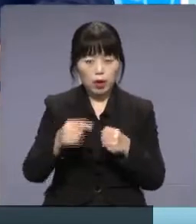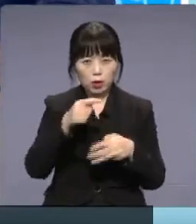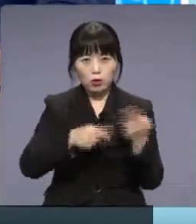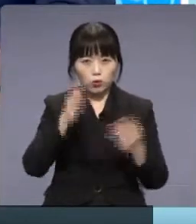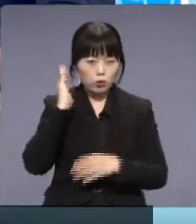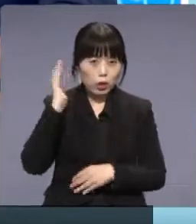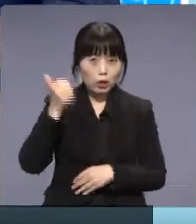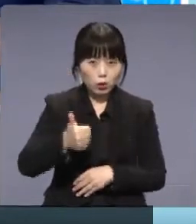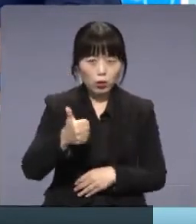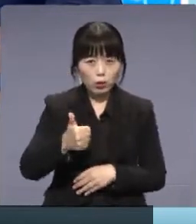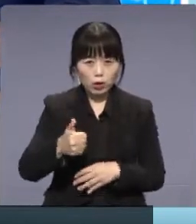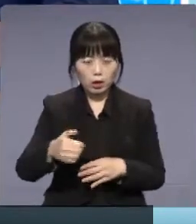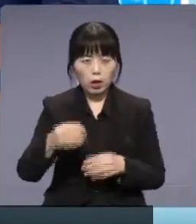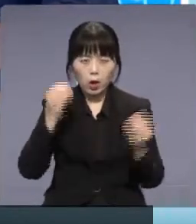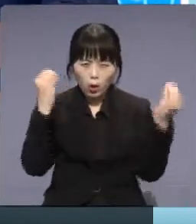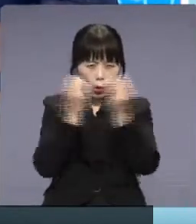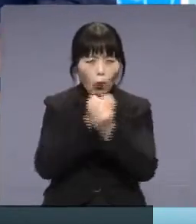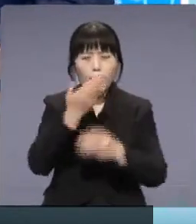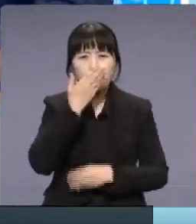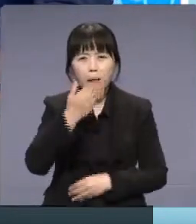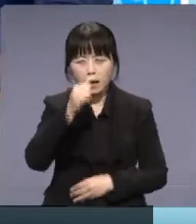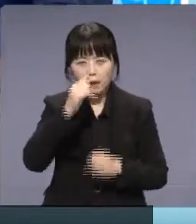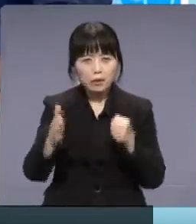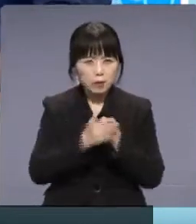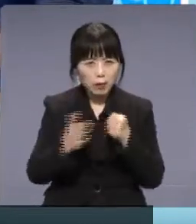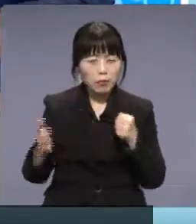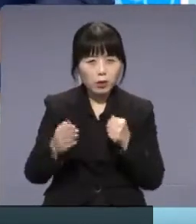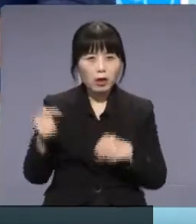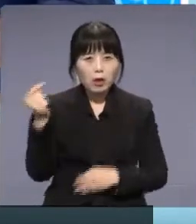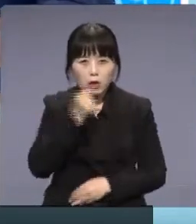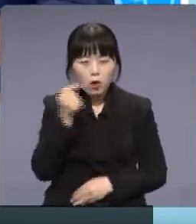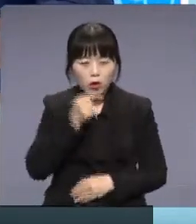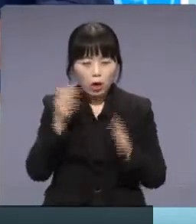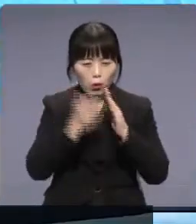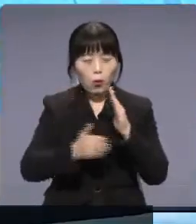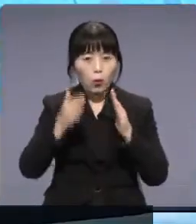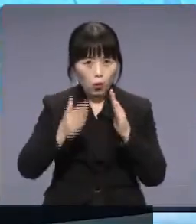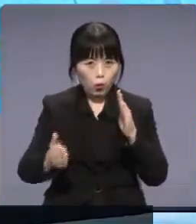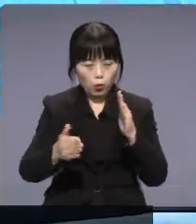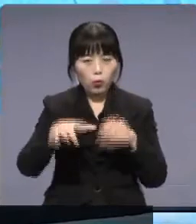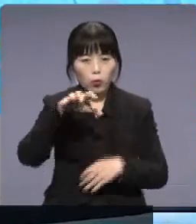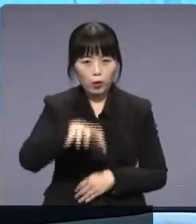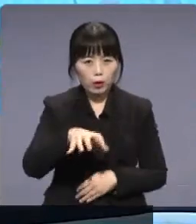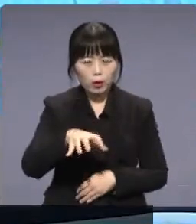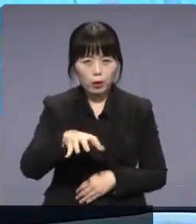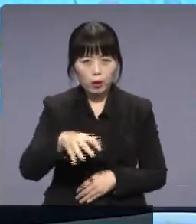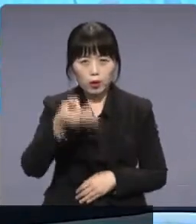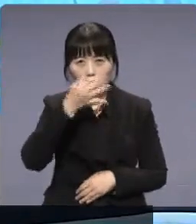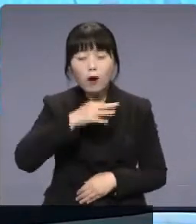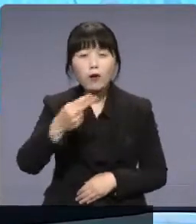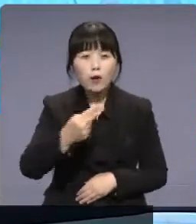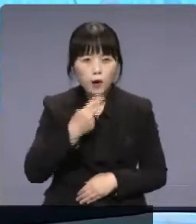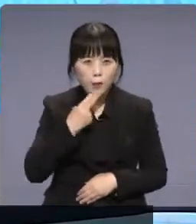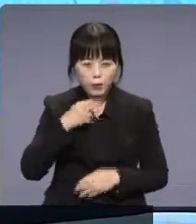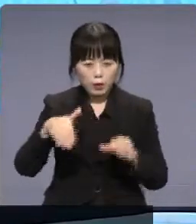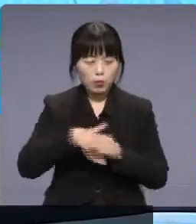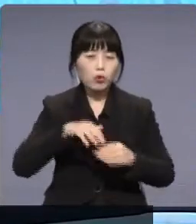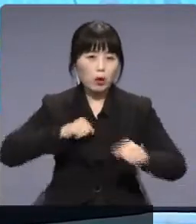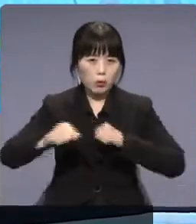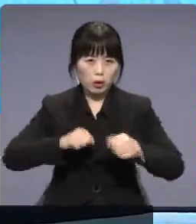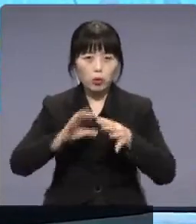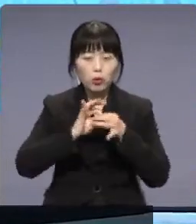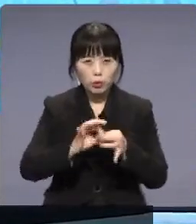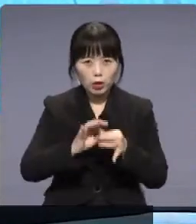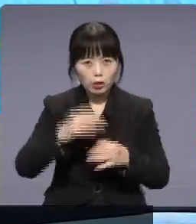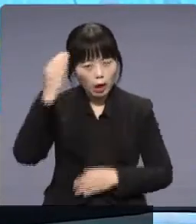아닌가 이런 게 오해를 살 수도 있단 말이죠. 철저하게 저는 공공 영역에서 비영리로 이런 데 문화 활동을 통해서 좀